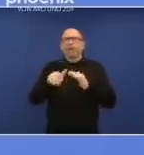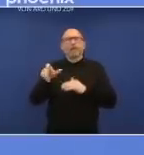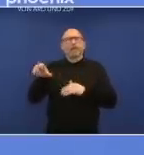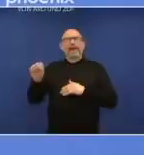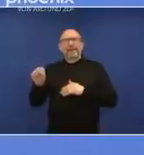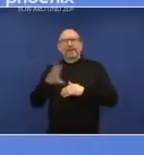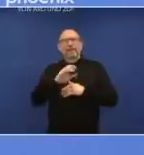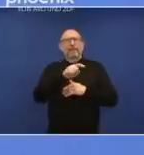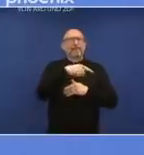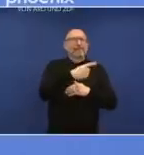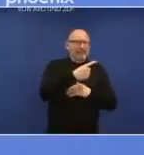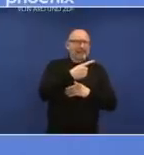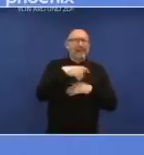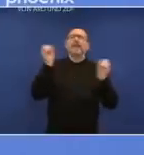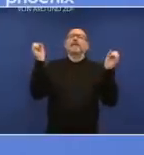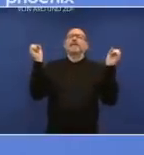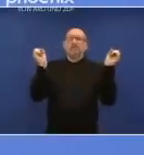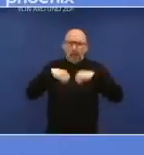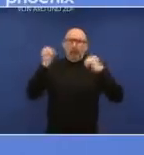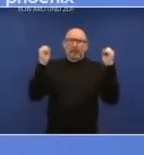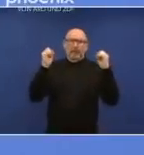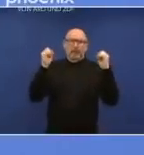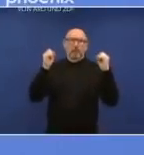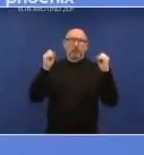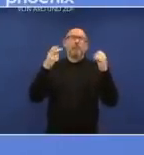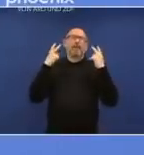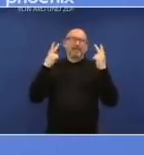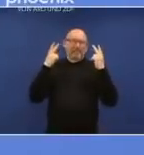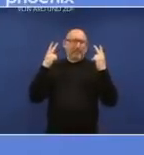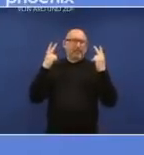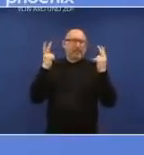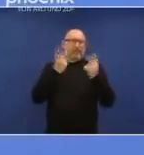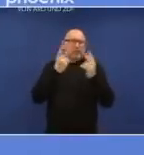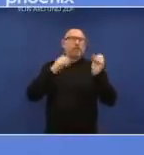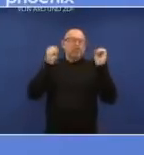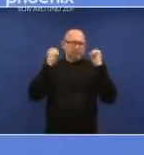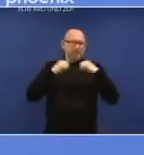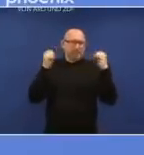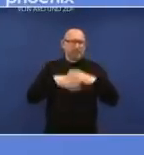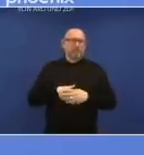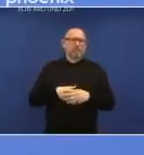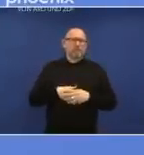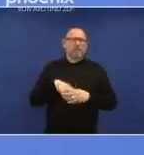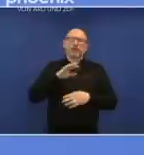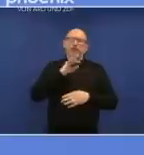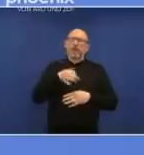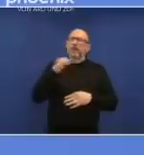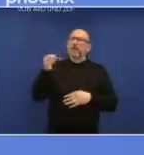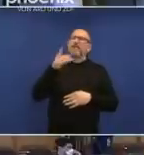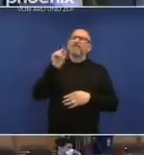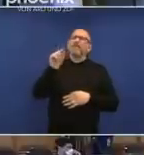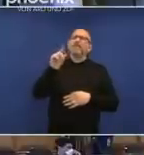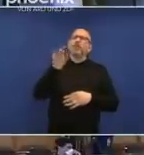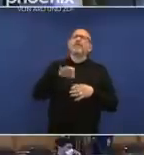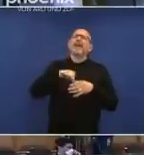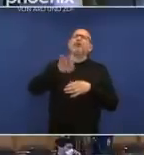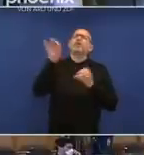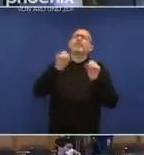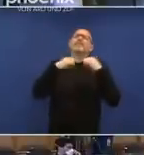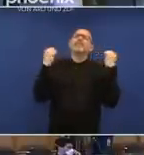BMG geeinigt. Das finde ich ist nur relativ wichtig, das dazu nochmal zu sagen. Nur ein Zusatz, was heißt denn dann Ausnahmesituation, Frau Haas?